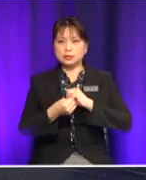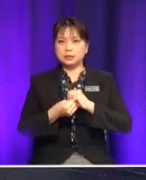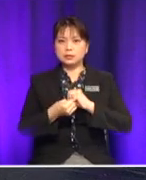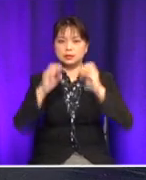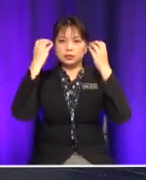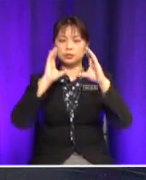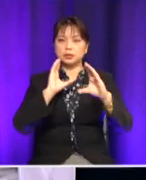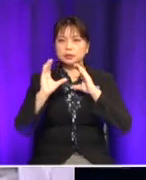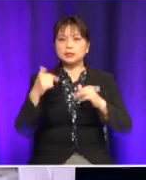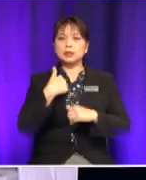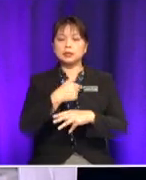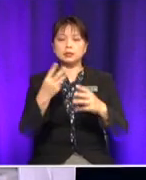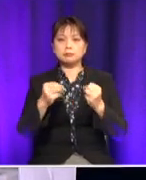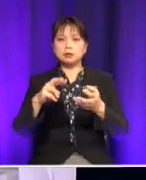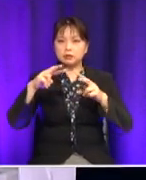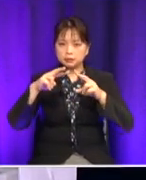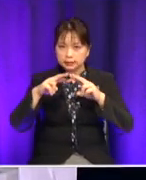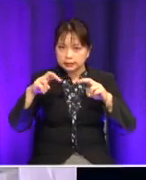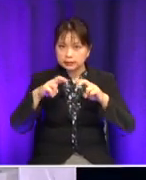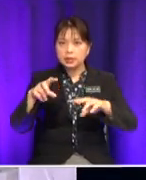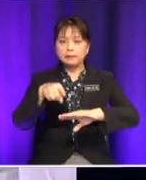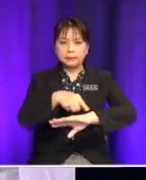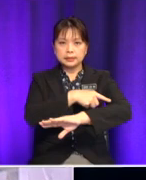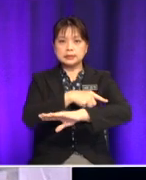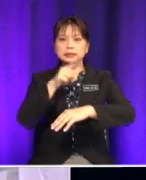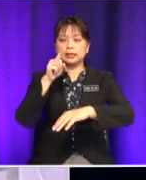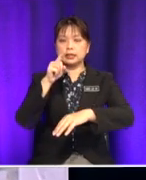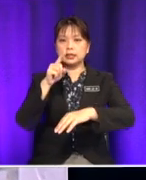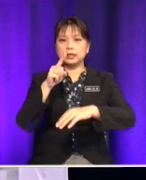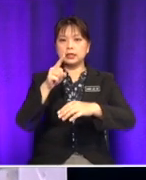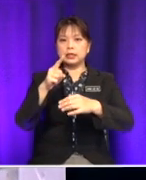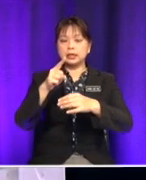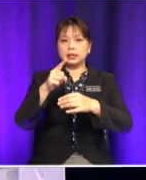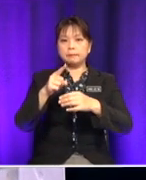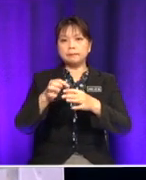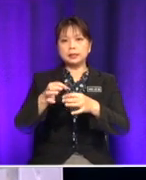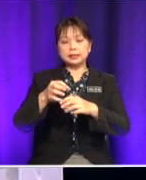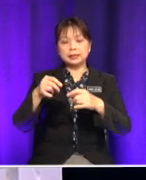bagaimanakah panjang bandul mempengaruhi massa yang diambil untuk ayunan